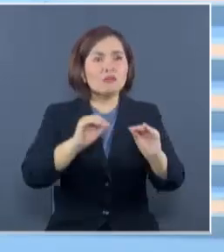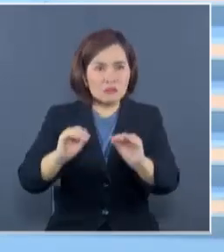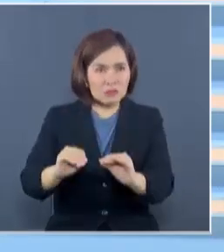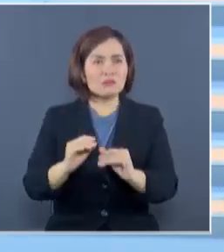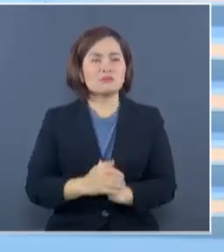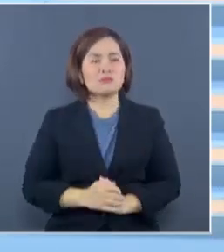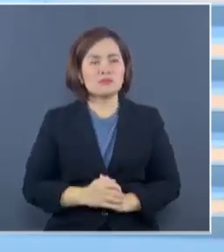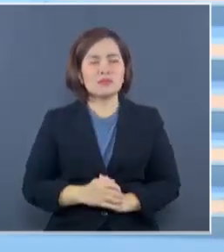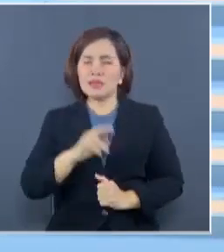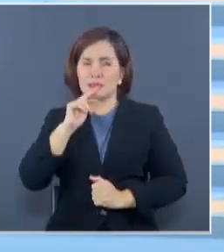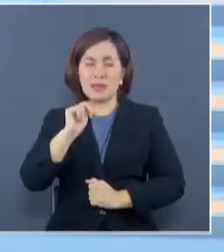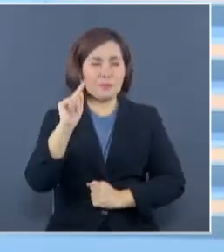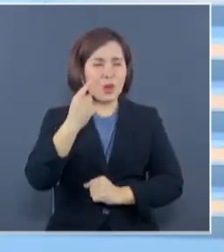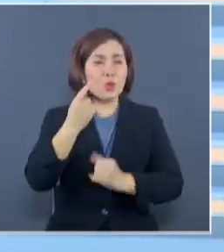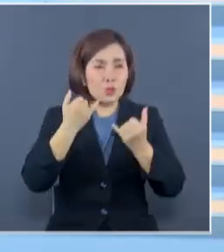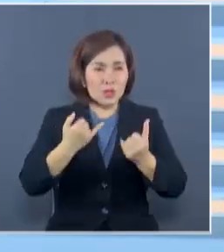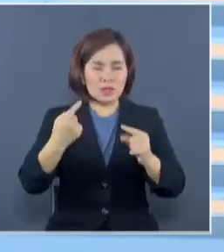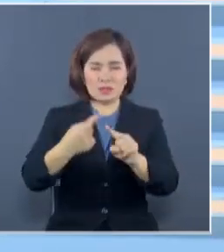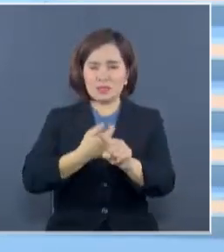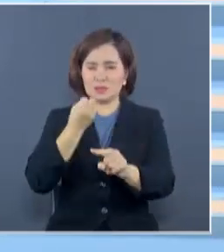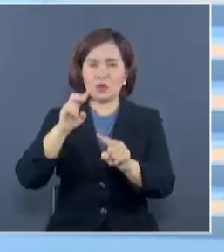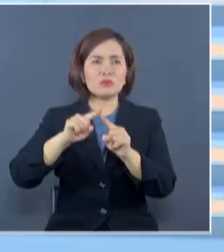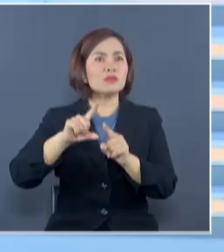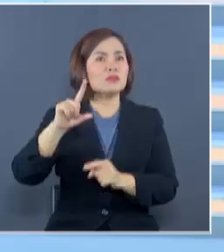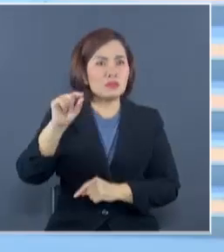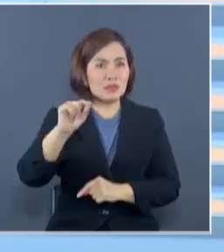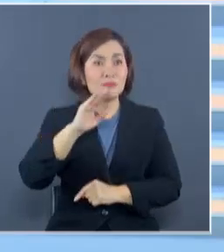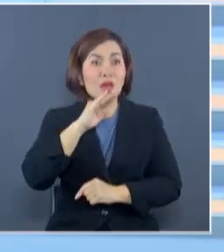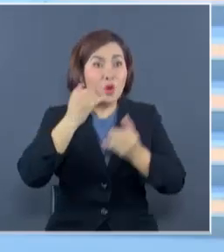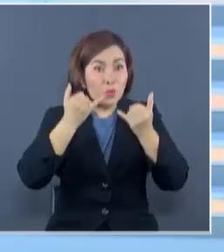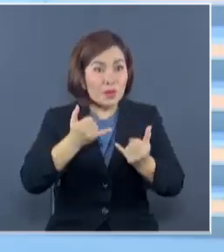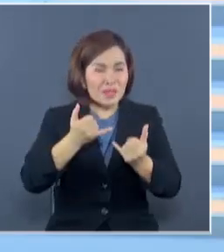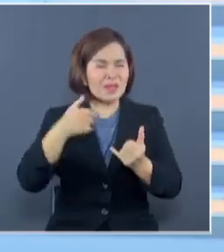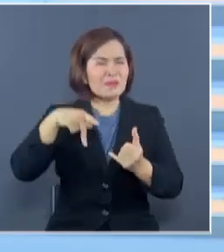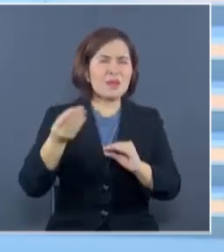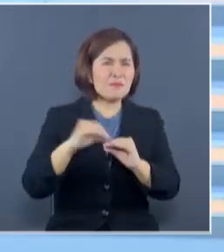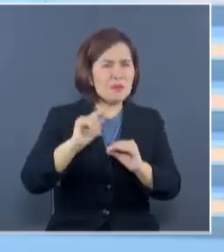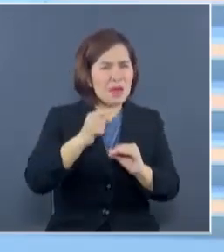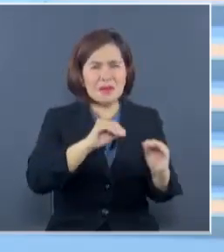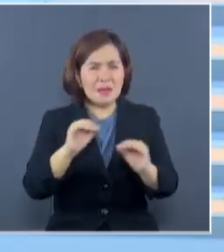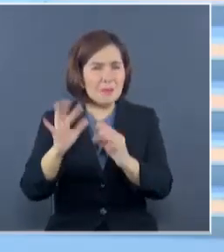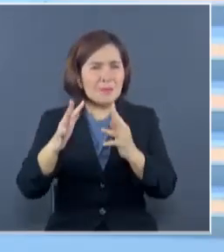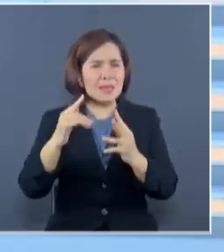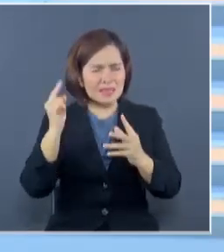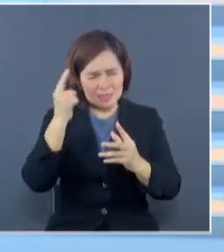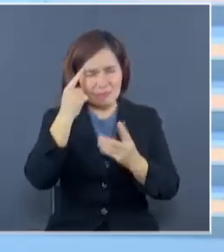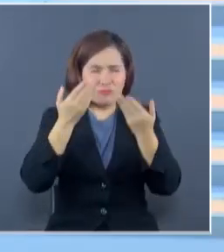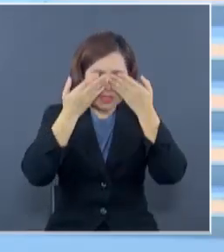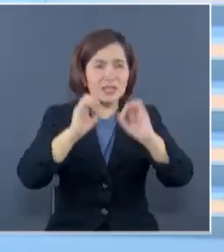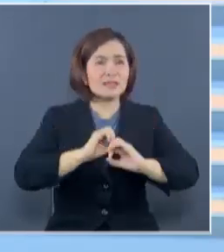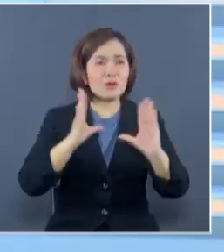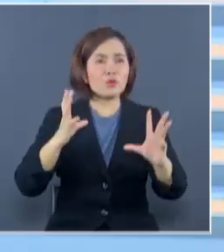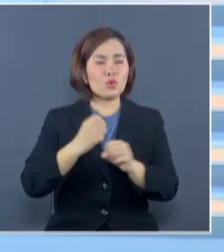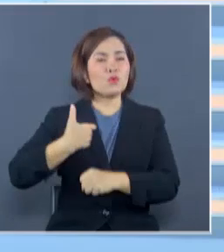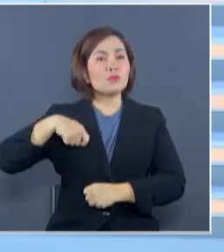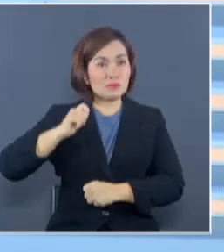าไปก่อนเป็นวันนี้ฮะ20ธันวาค ม ถ้าวันนี้ไม่มีเหตุการณ์พิเศษไม่มีอะไรเลื่อนวันนี้ในร